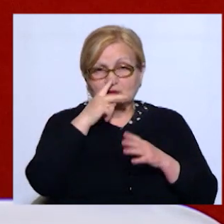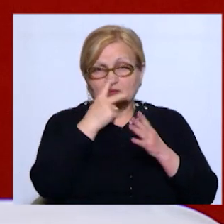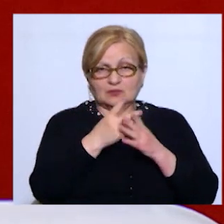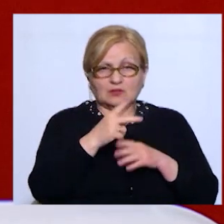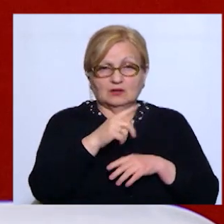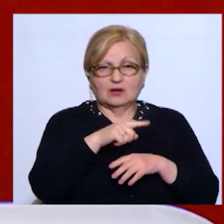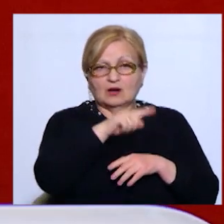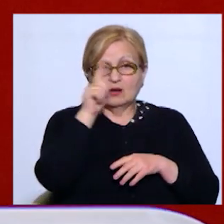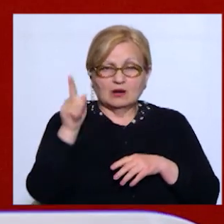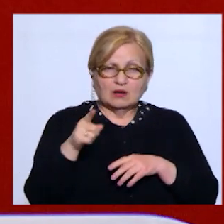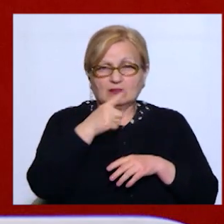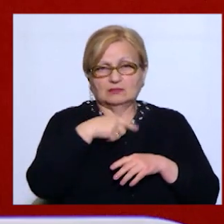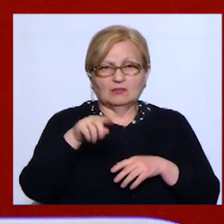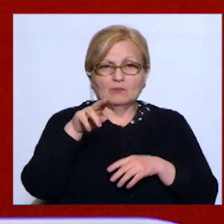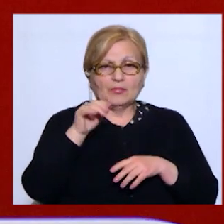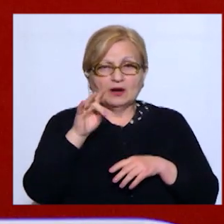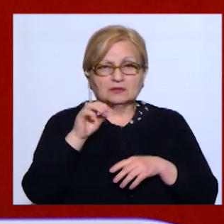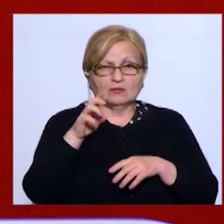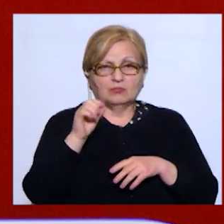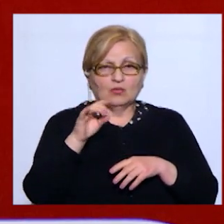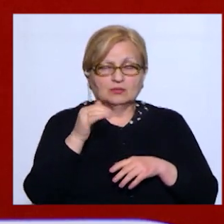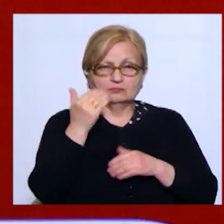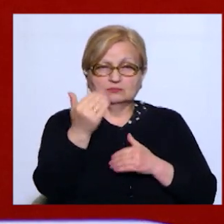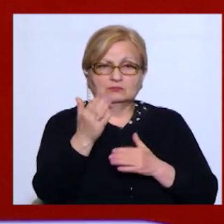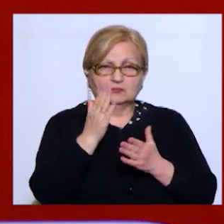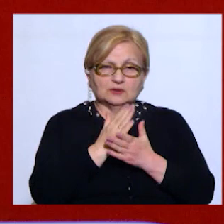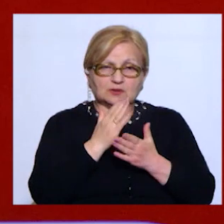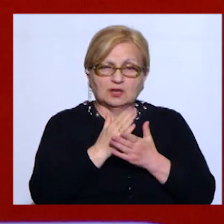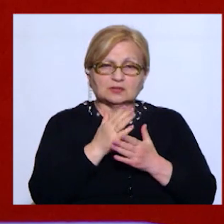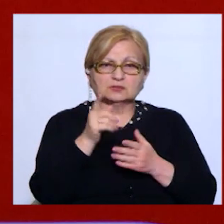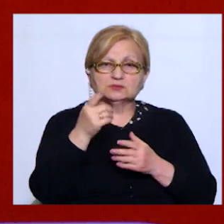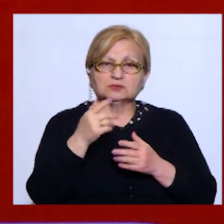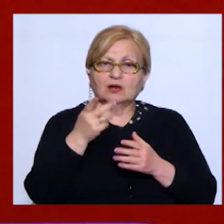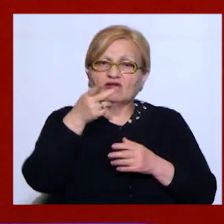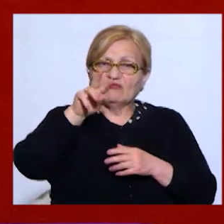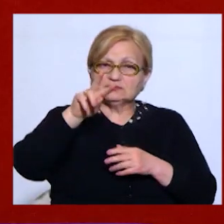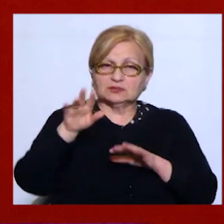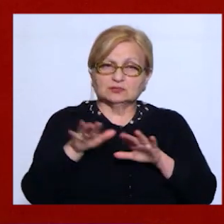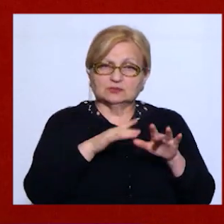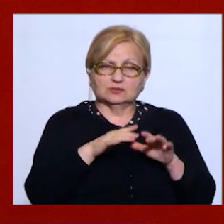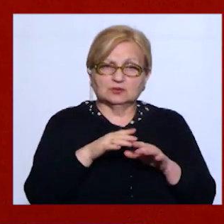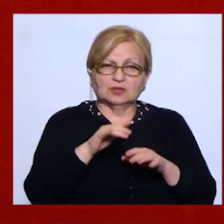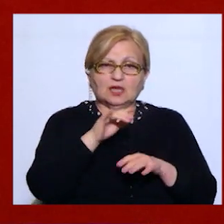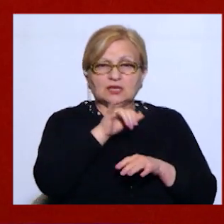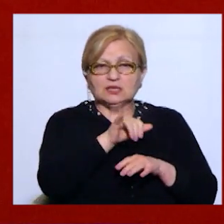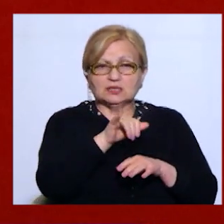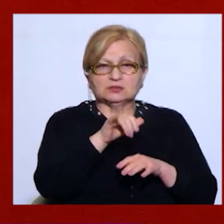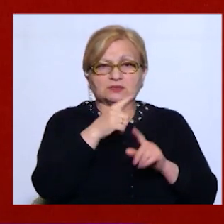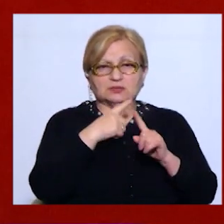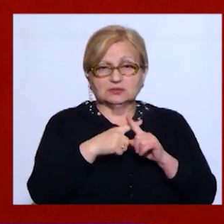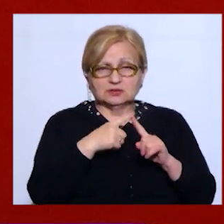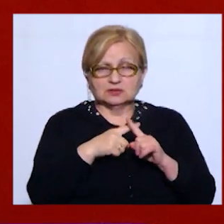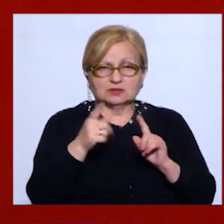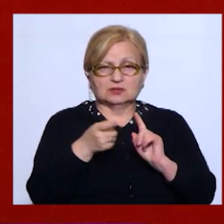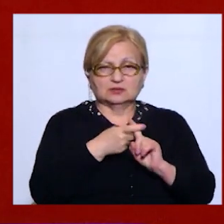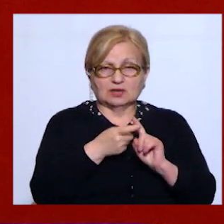დავინახავთ ფორმა პარაბოლას, ვიცით, რომ მისთვის არსებობს შესაბამისი კვადრატული ფუნქცია. ანუ x და y ცვლად შორის არის ესეთი